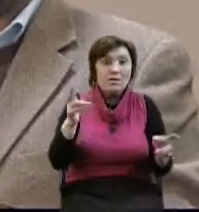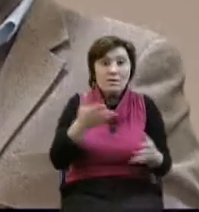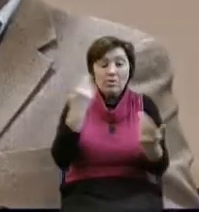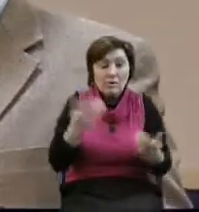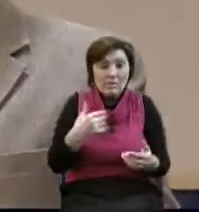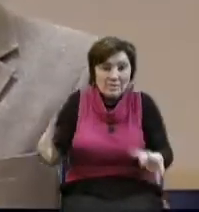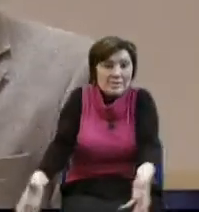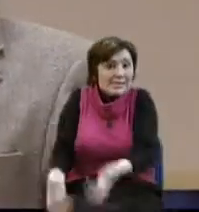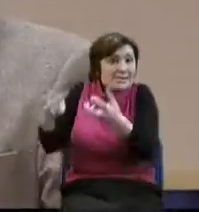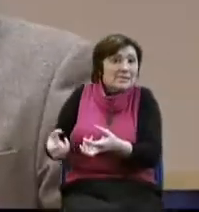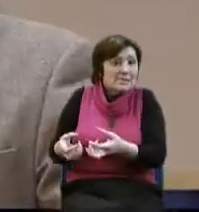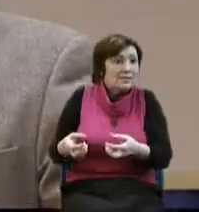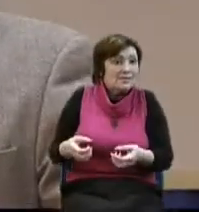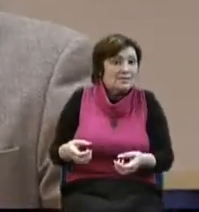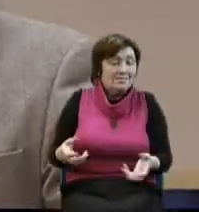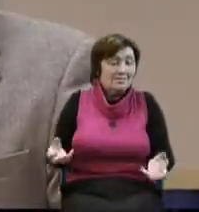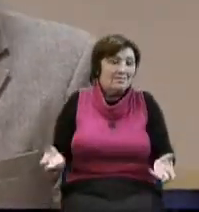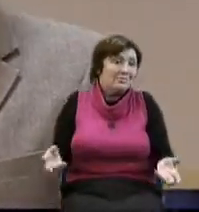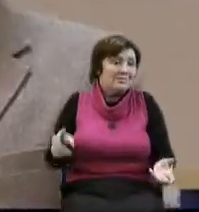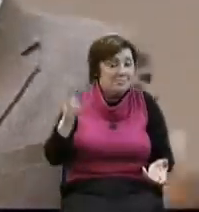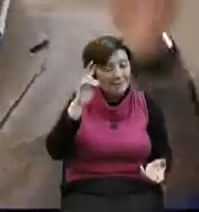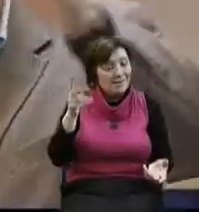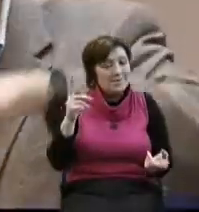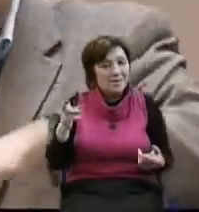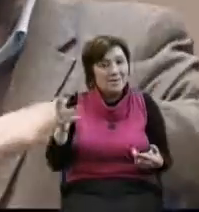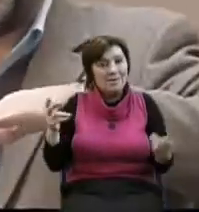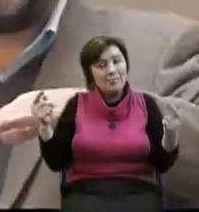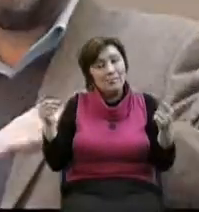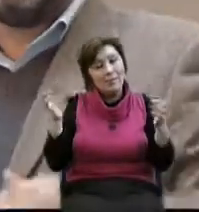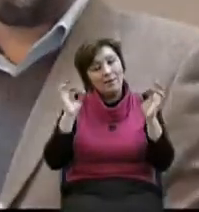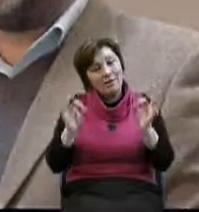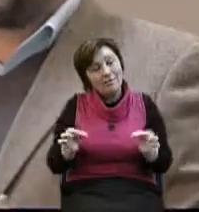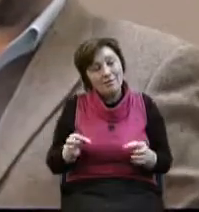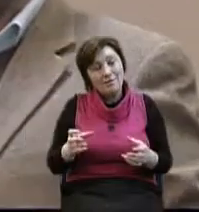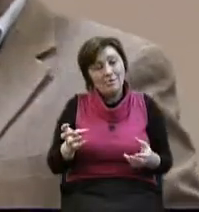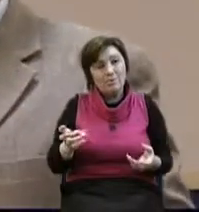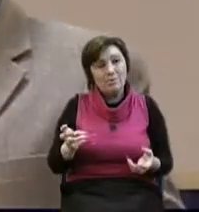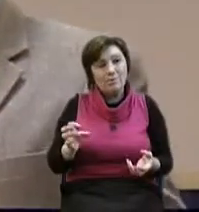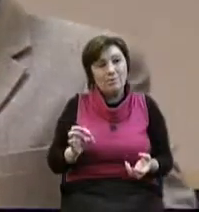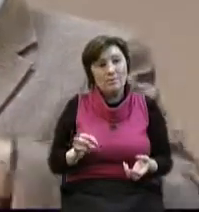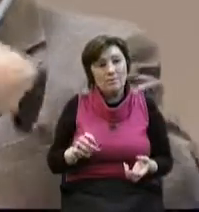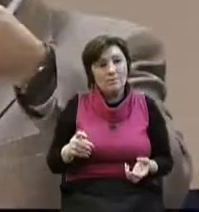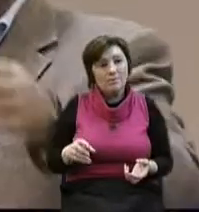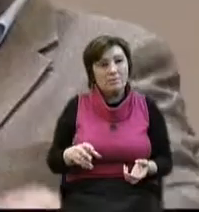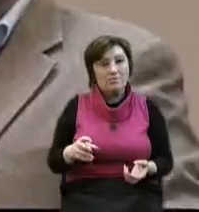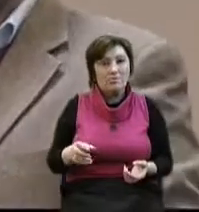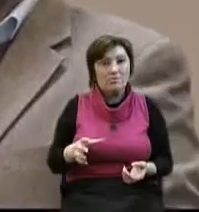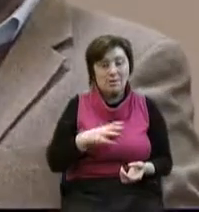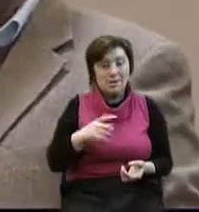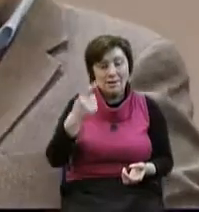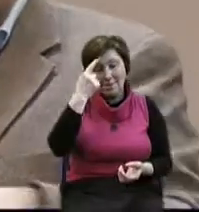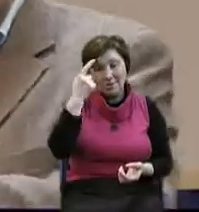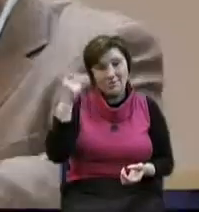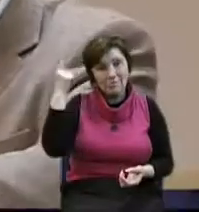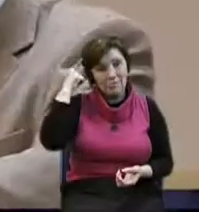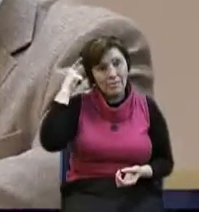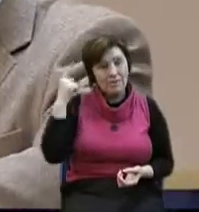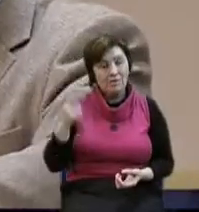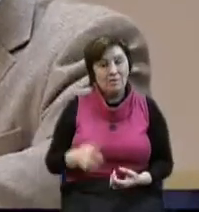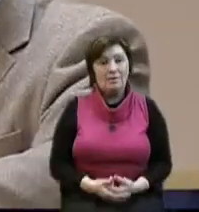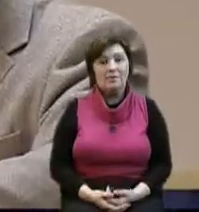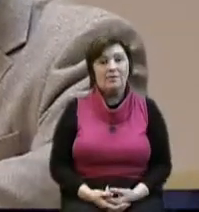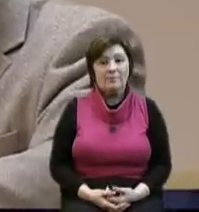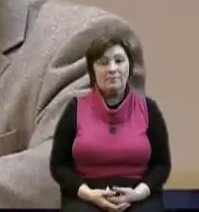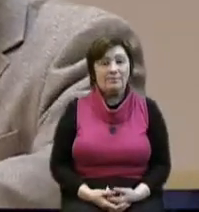Не знаю, какое толкование из двух будет более правильным, было ли правило у них специальное, либо просто они проявляли такое лицемерие. Скорее всего, я думаю,